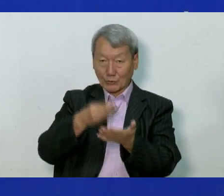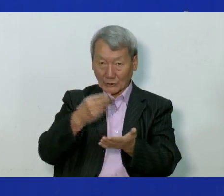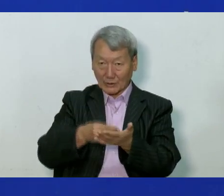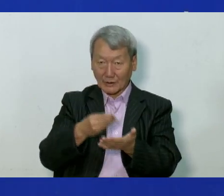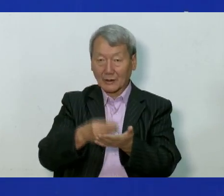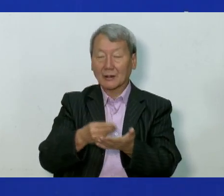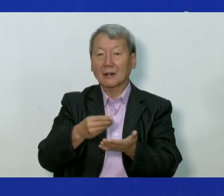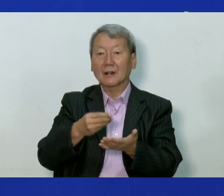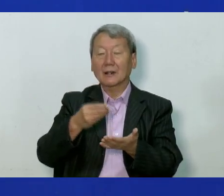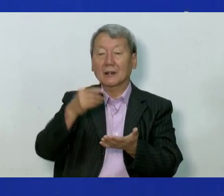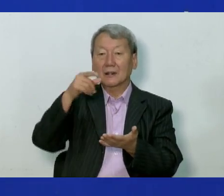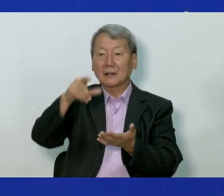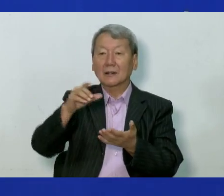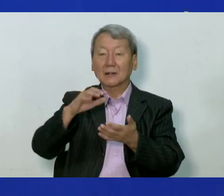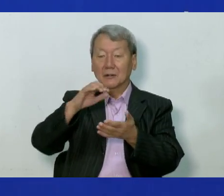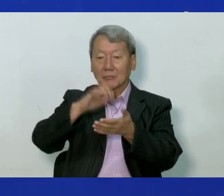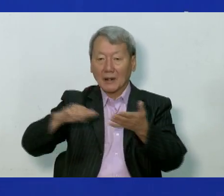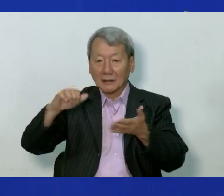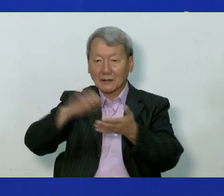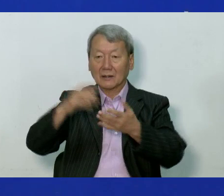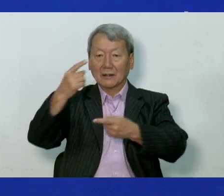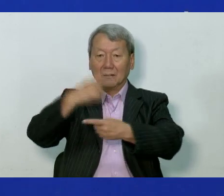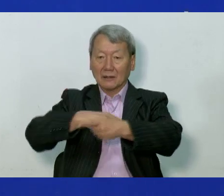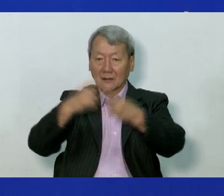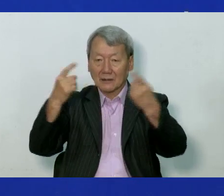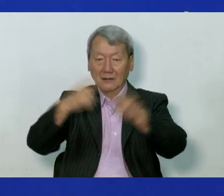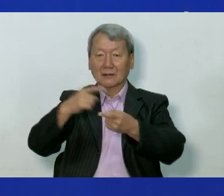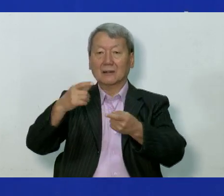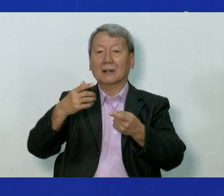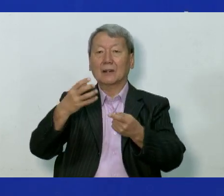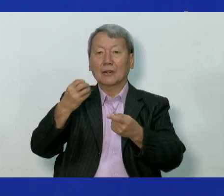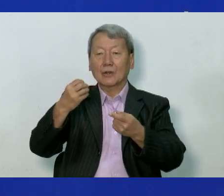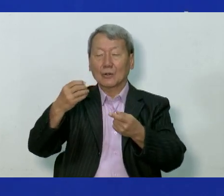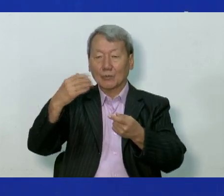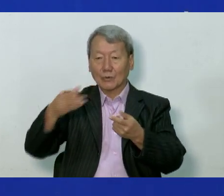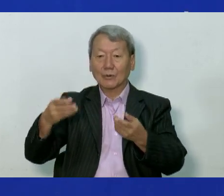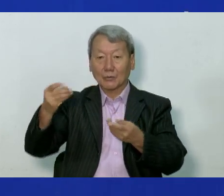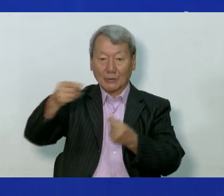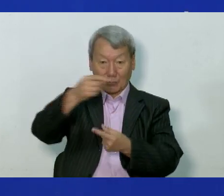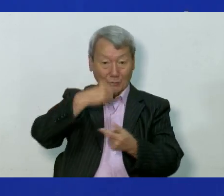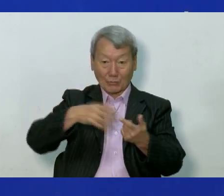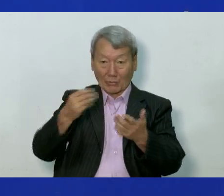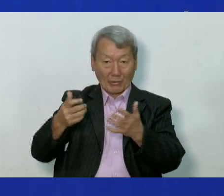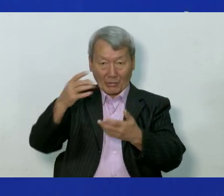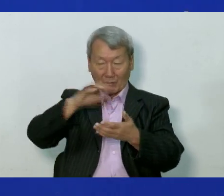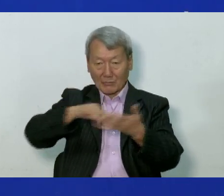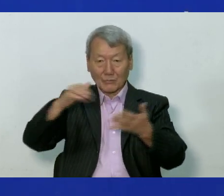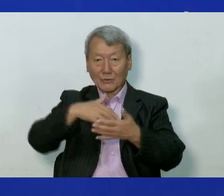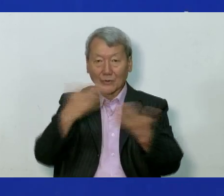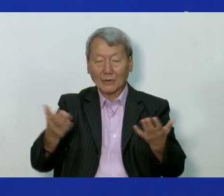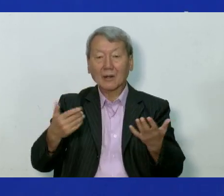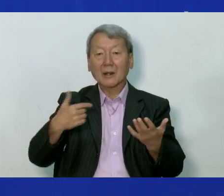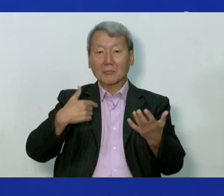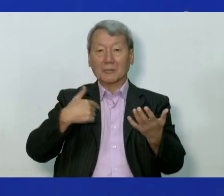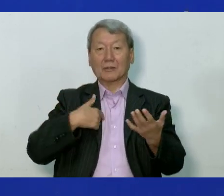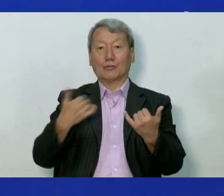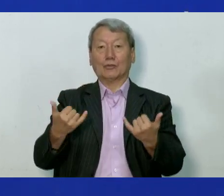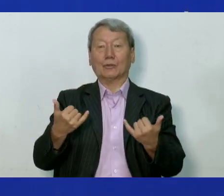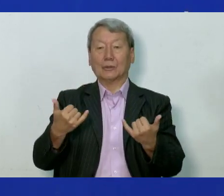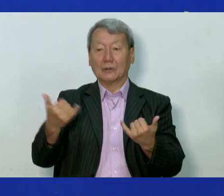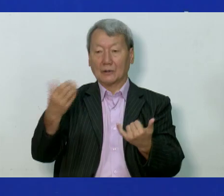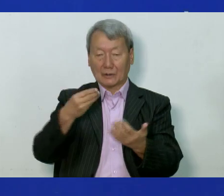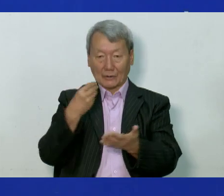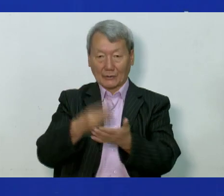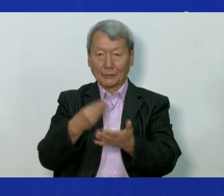анткени салык, бажы кызматтарынан салыктар убагында түшпөй калып, биз бюджетти колдоого